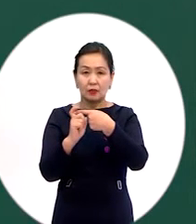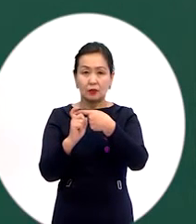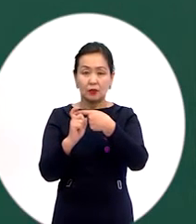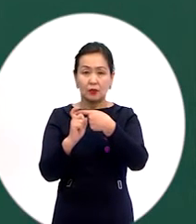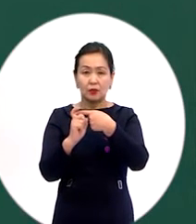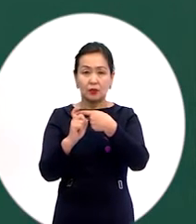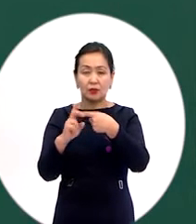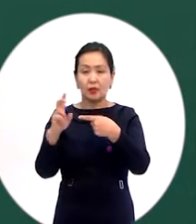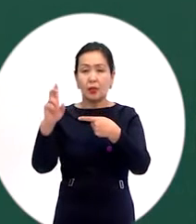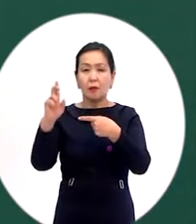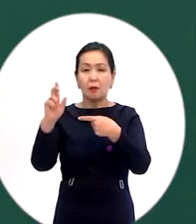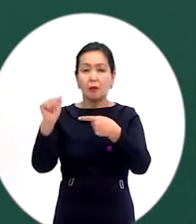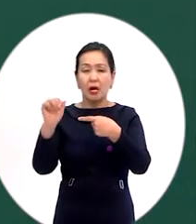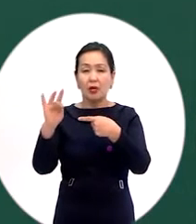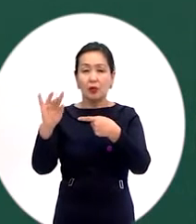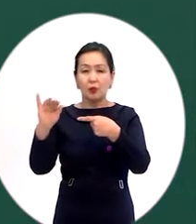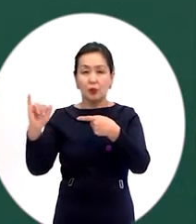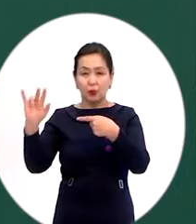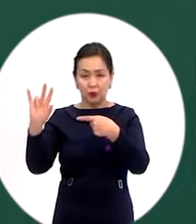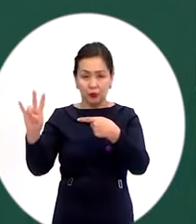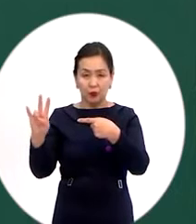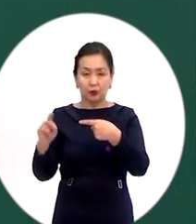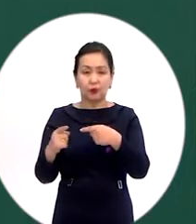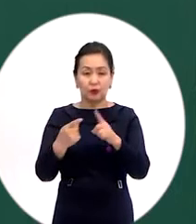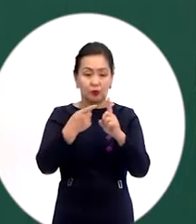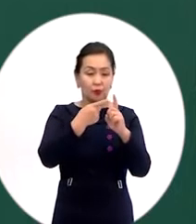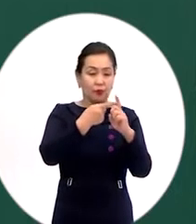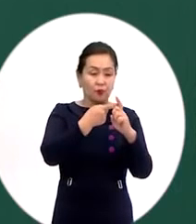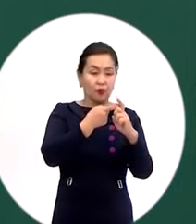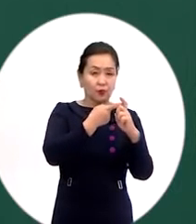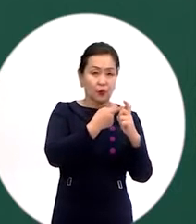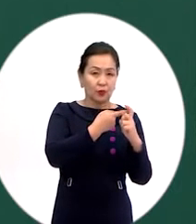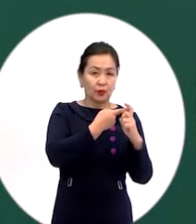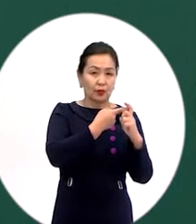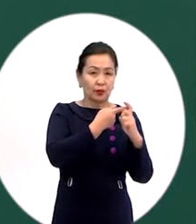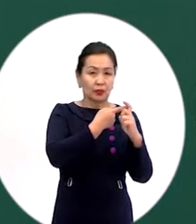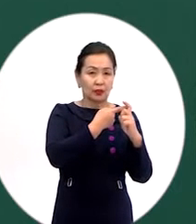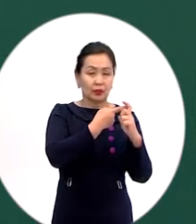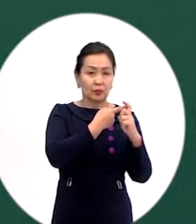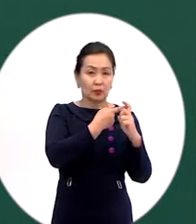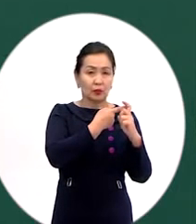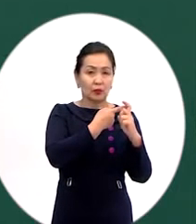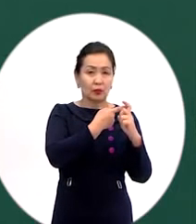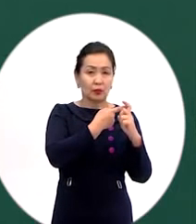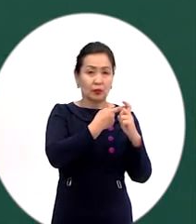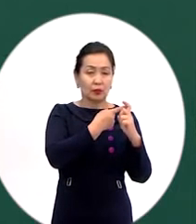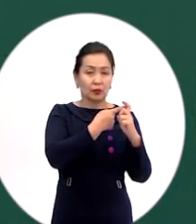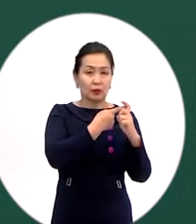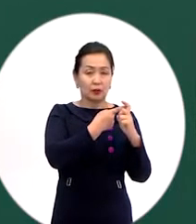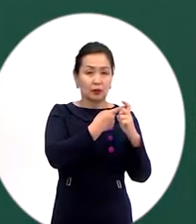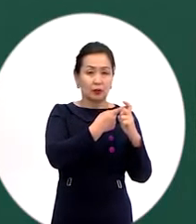байна. Одоо хамтдаа уншийе. Баруун. Сум зүүн тийшээ харсан